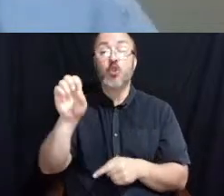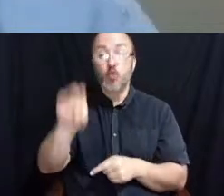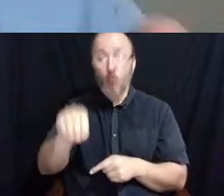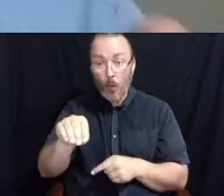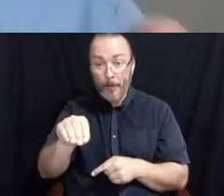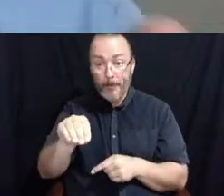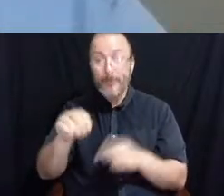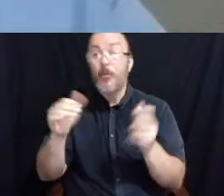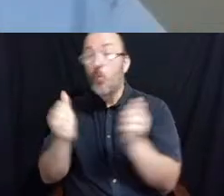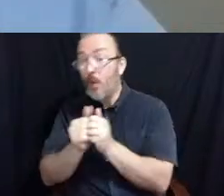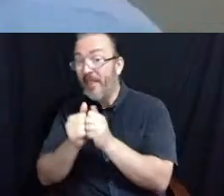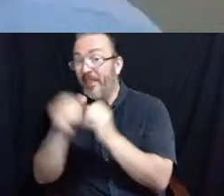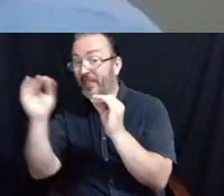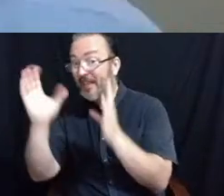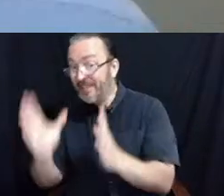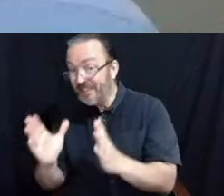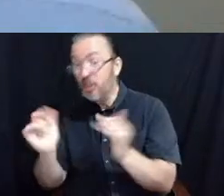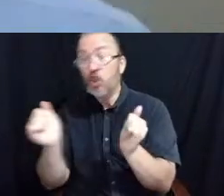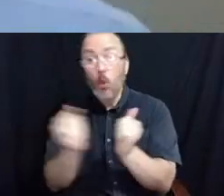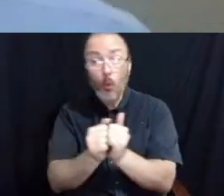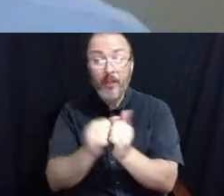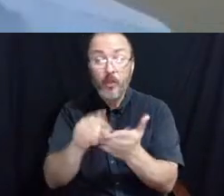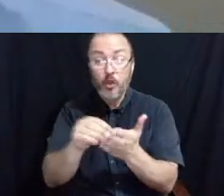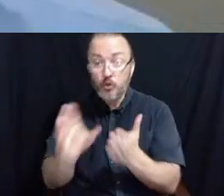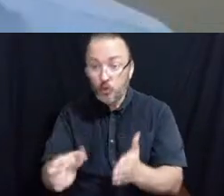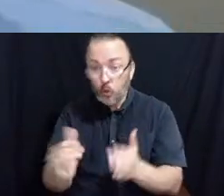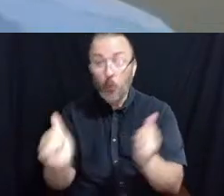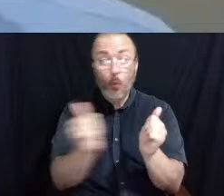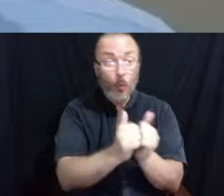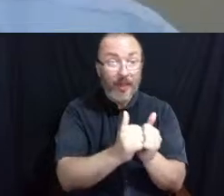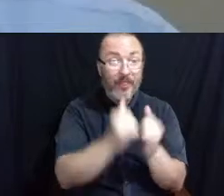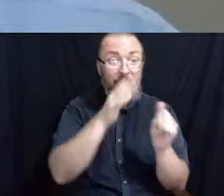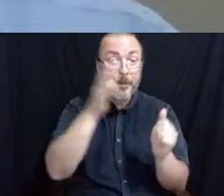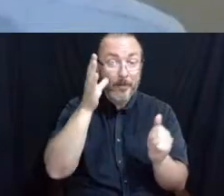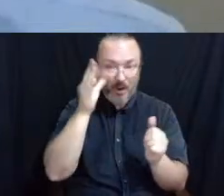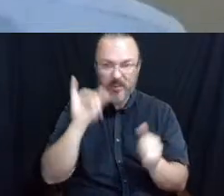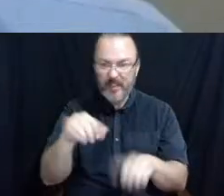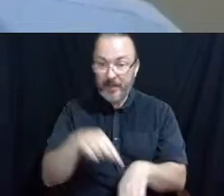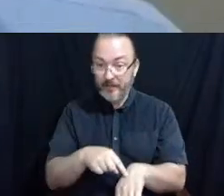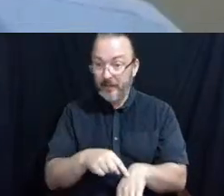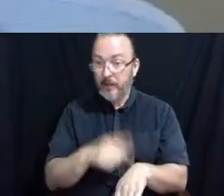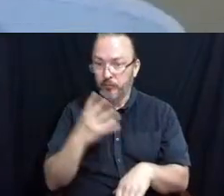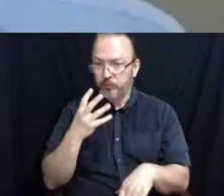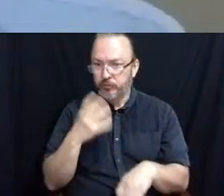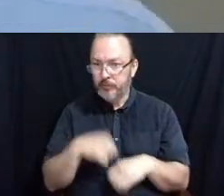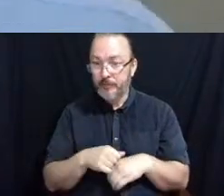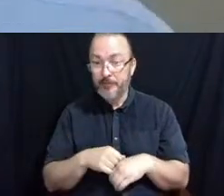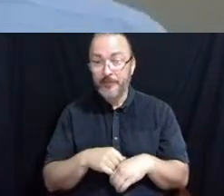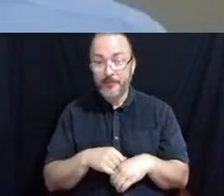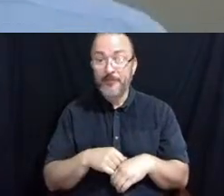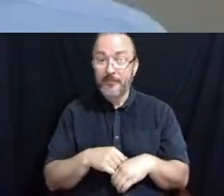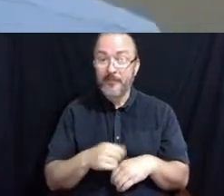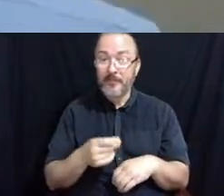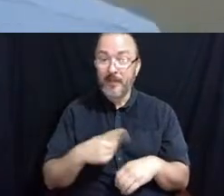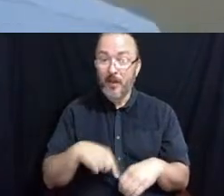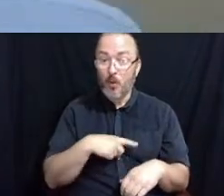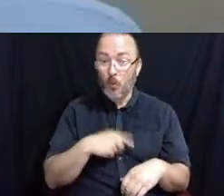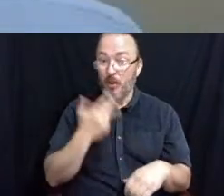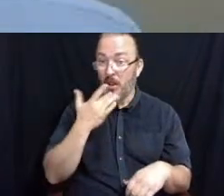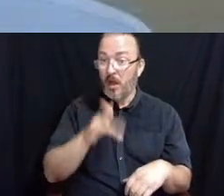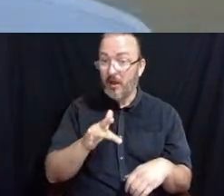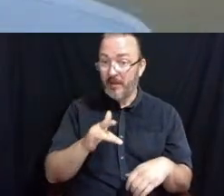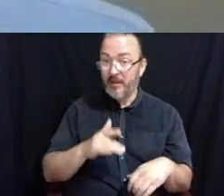l'école et on a travaillé avec les enseignants et les parents pendant toute cette période de confinement. En Nouvelle-Zélande, nous avons beaucoup de